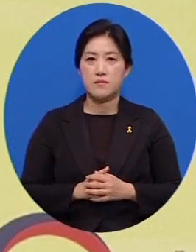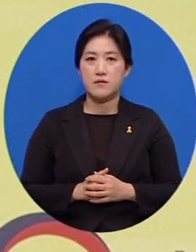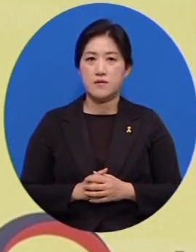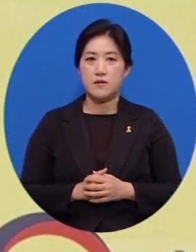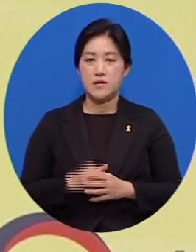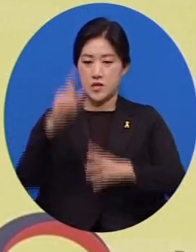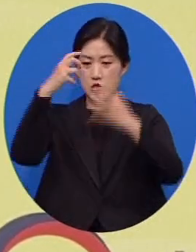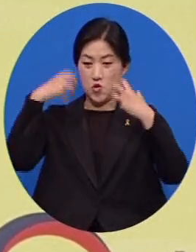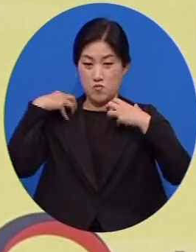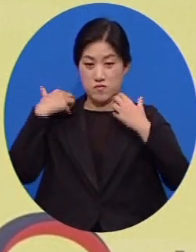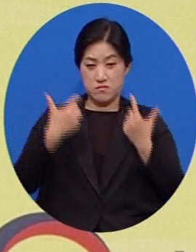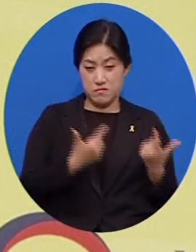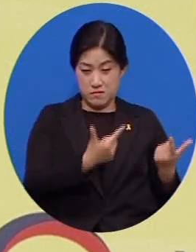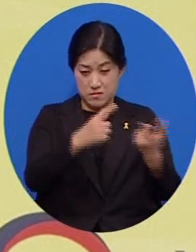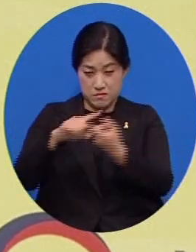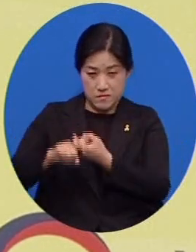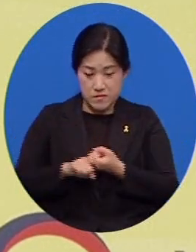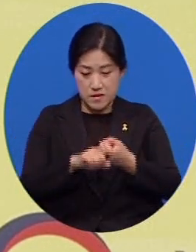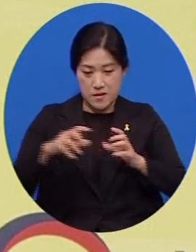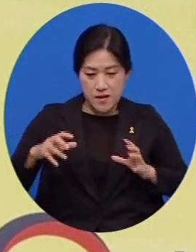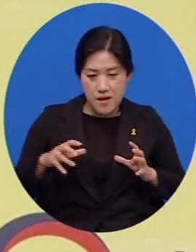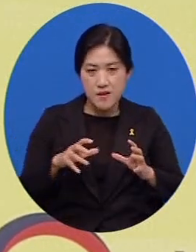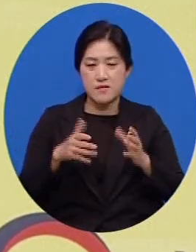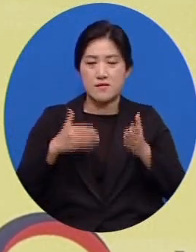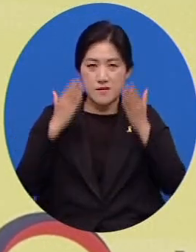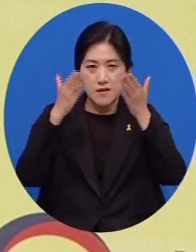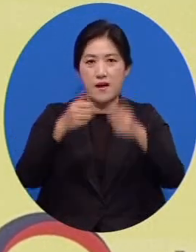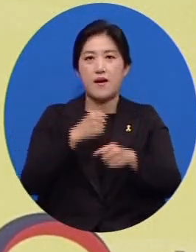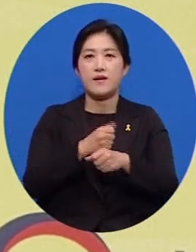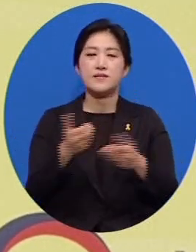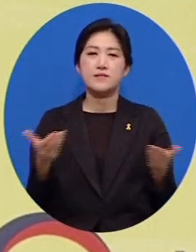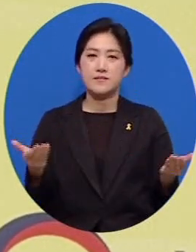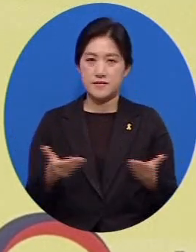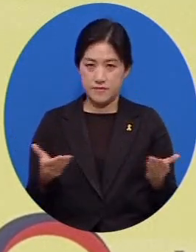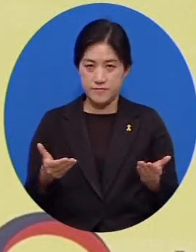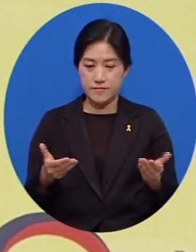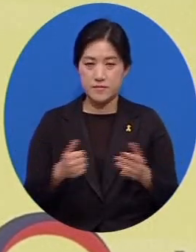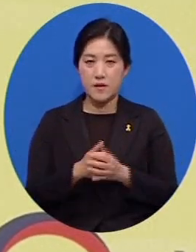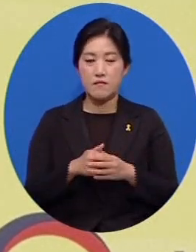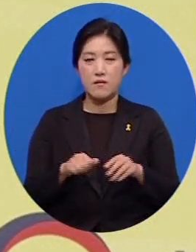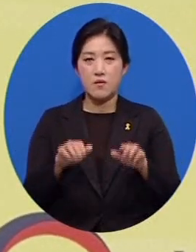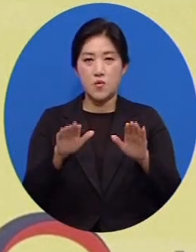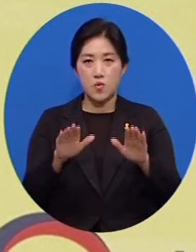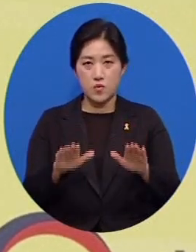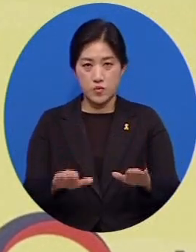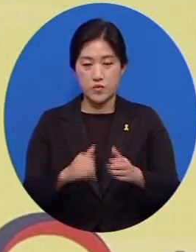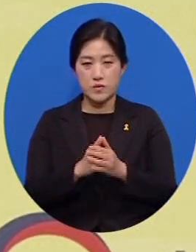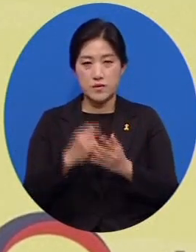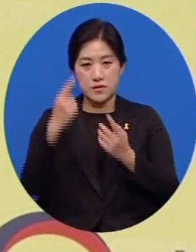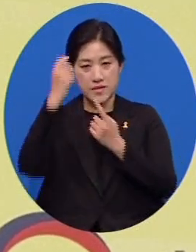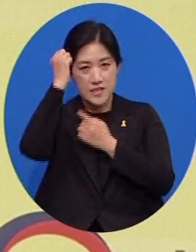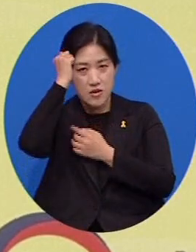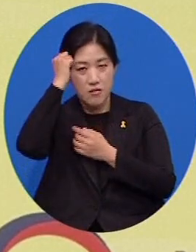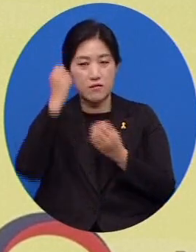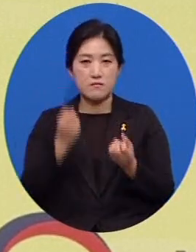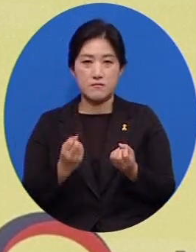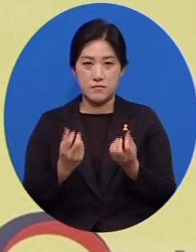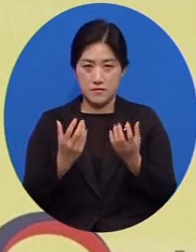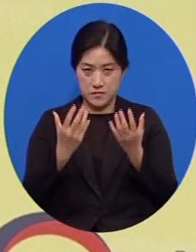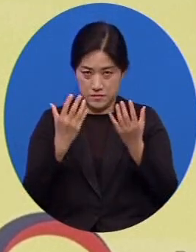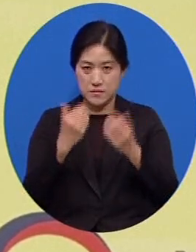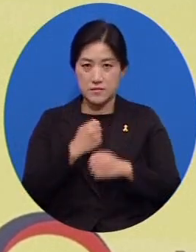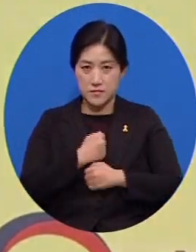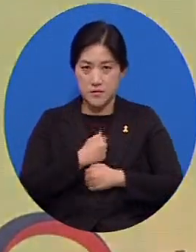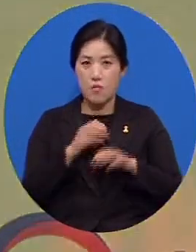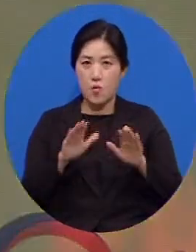국가가 함께해야 할 일인 것입니다. 오늘 기역식이